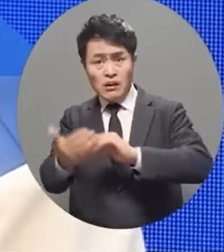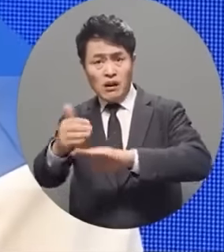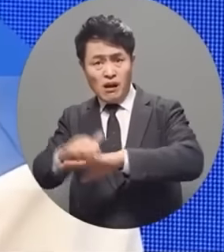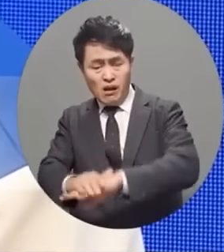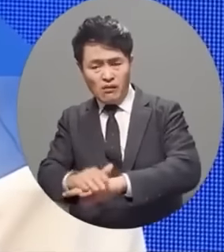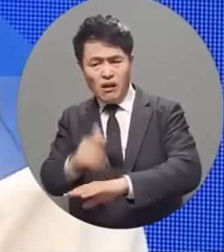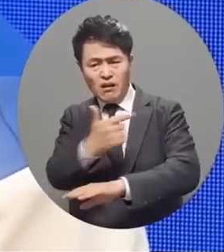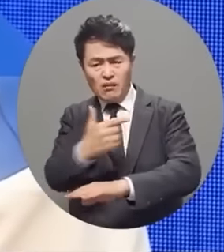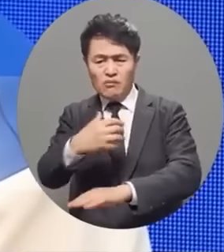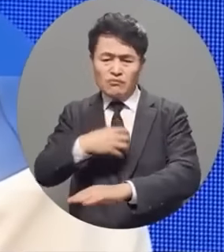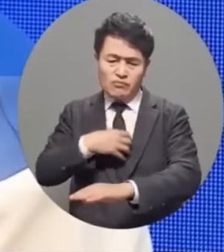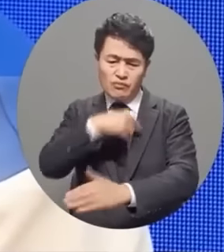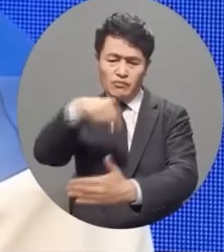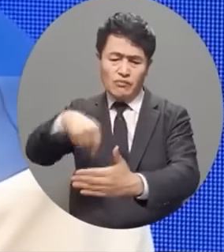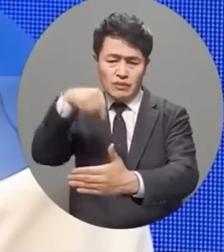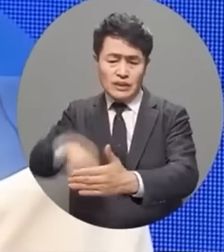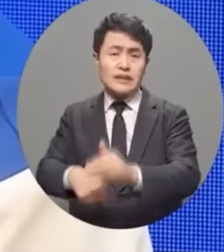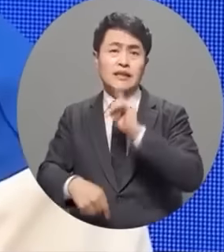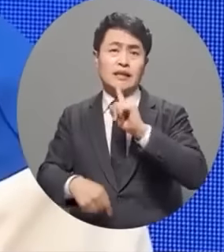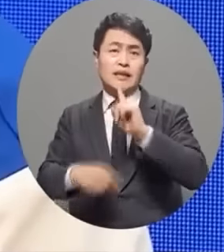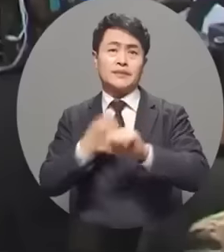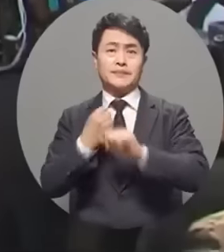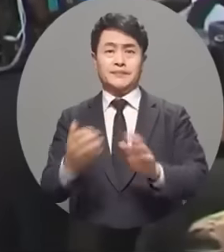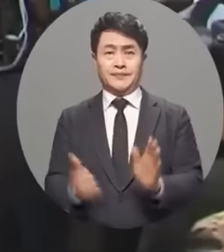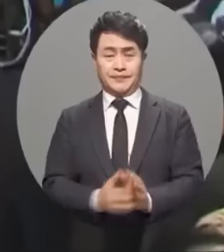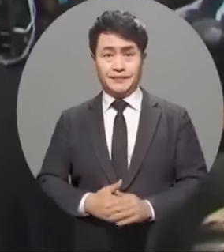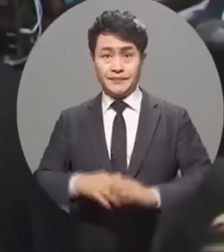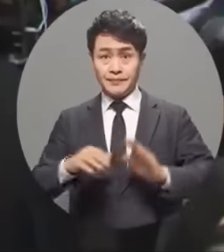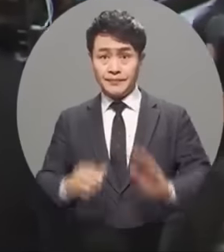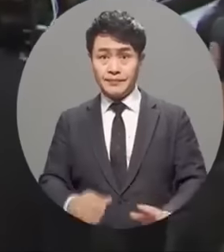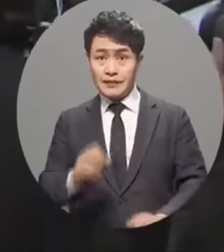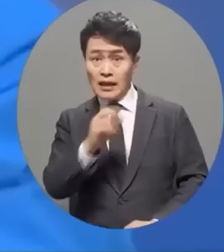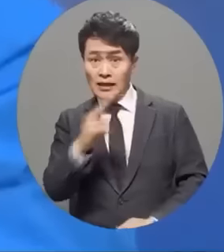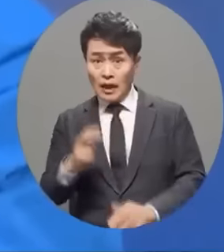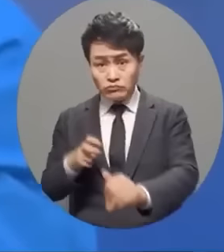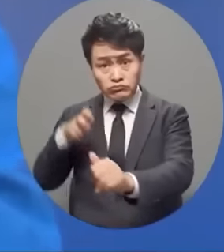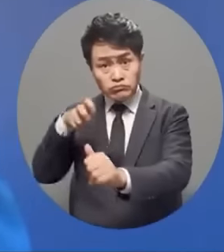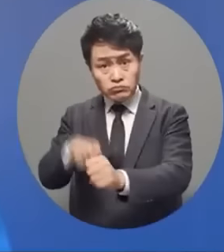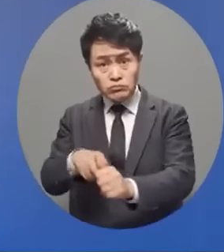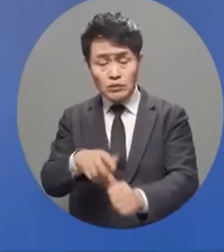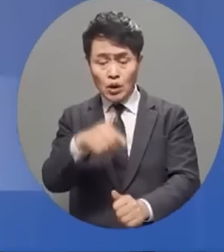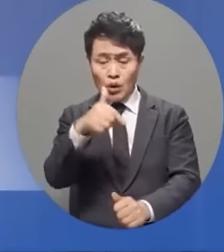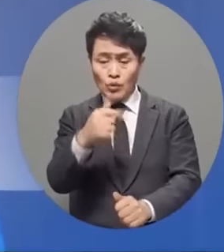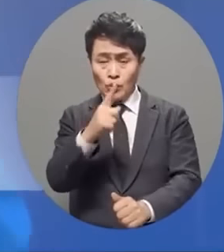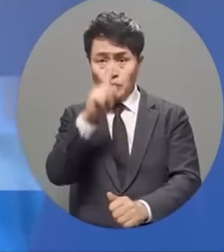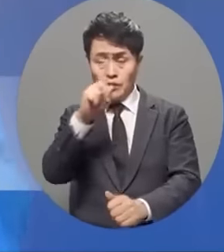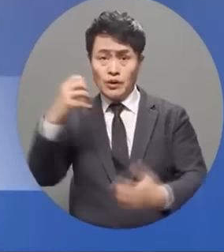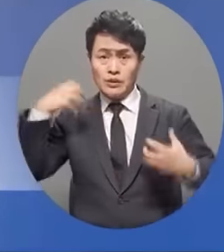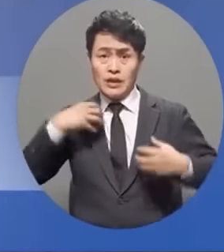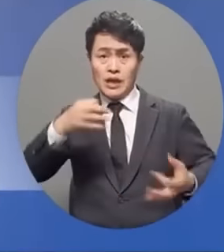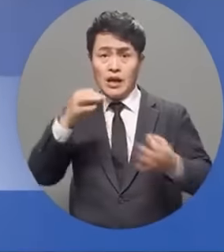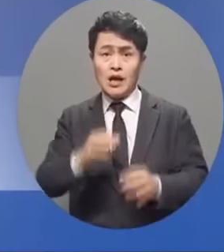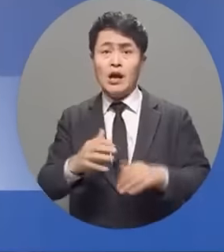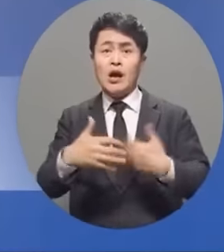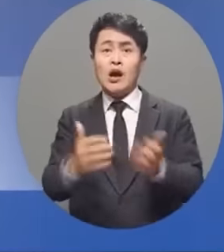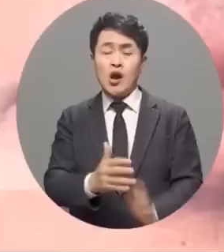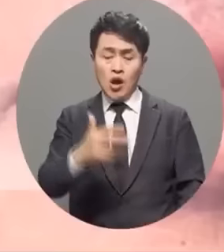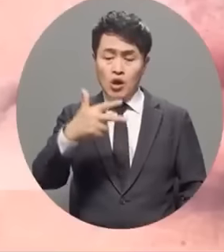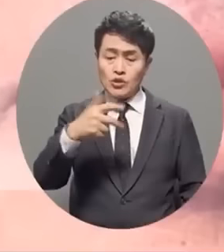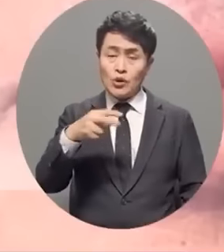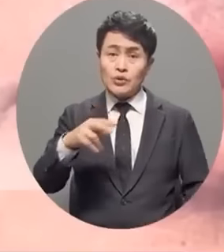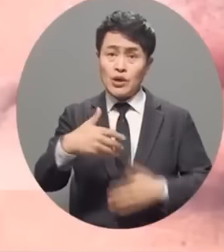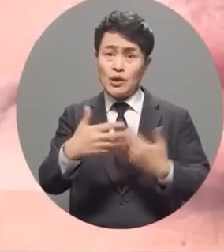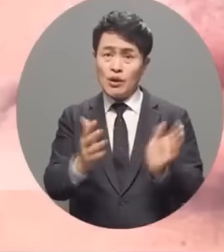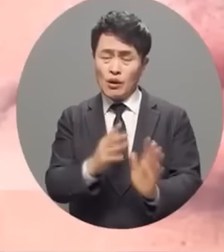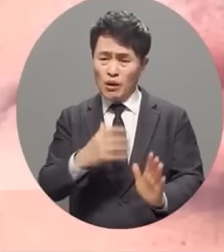위기에 빠졌다고 지적했습니다. 양 후보를 놓고는 노무현재단 이사장인 정세균 전 총리가